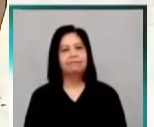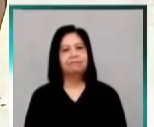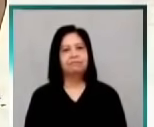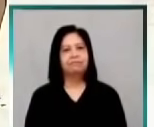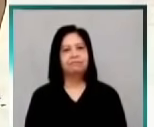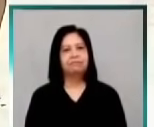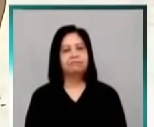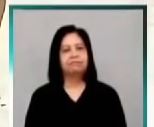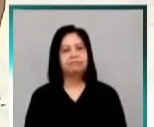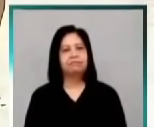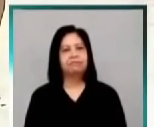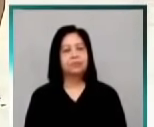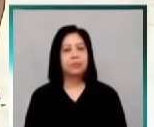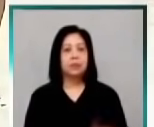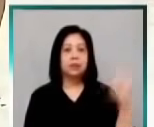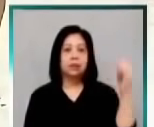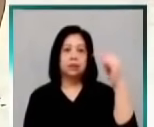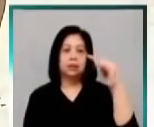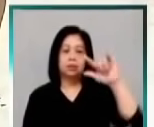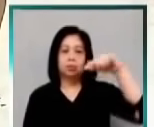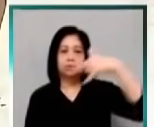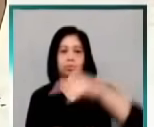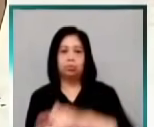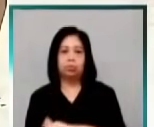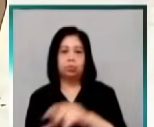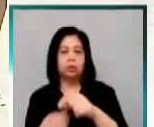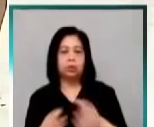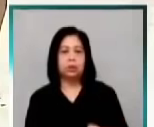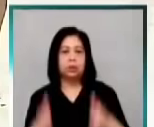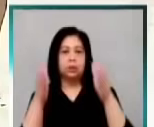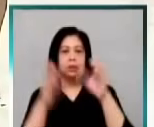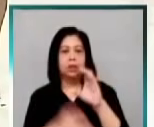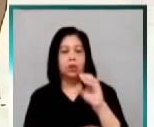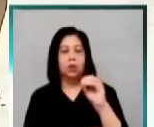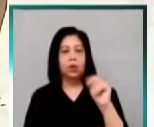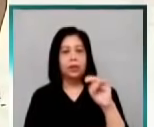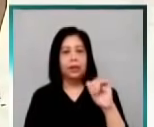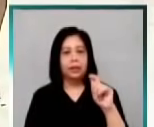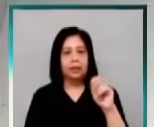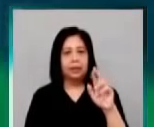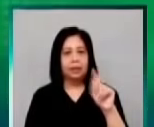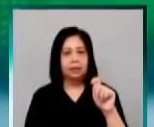Isang eroplano ang nag-crash sa gusali sa Connecticut sa Amerika.